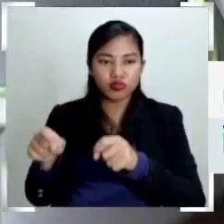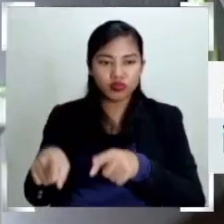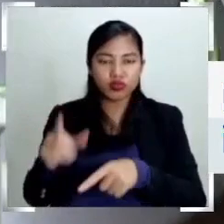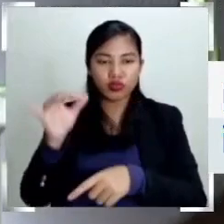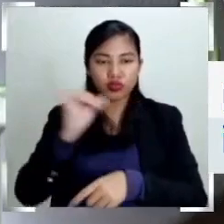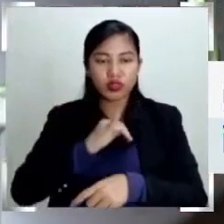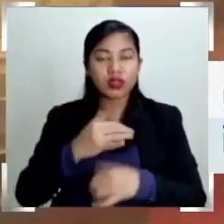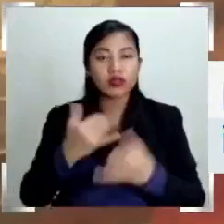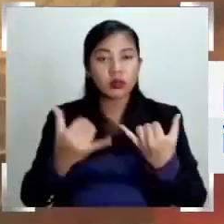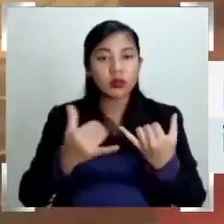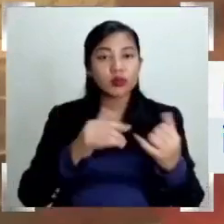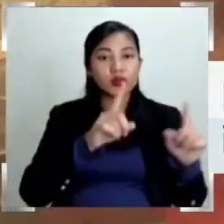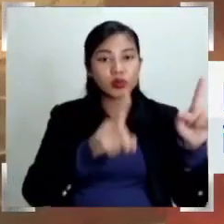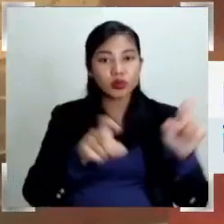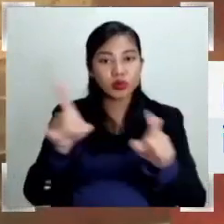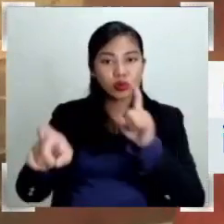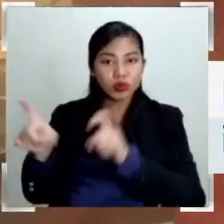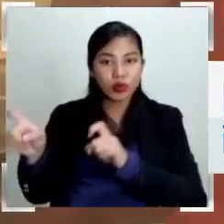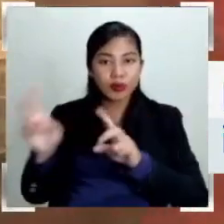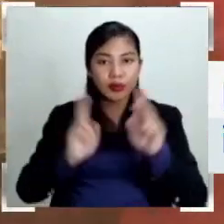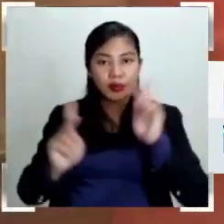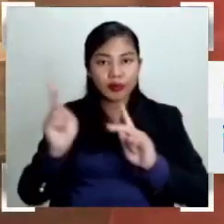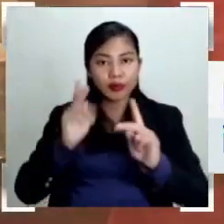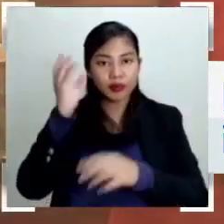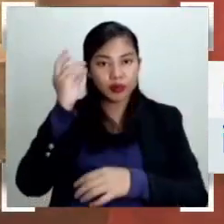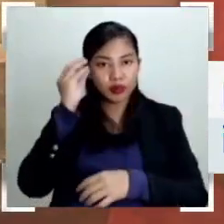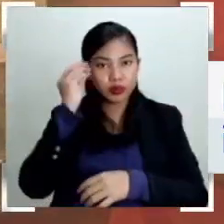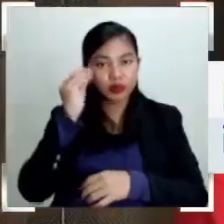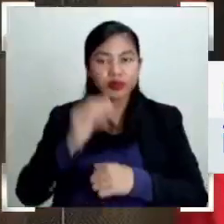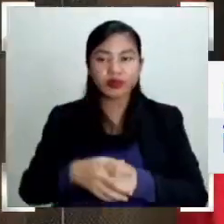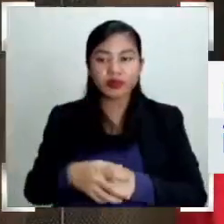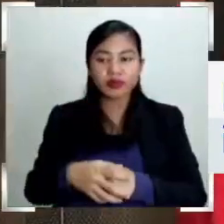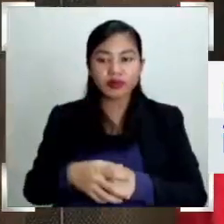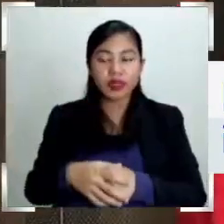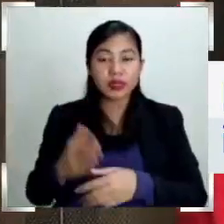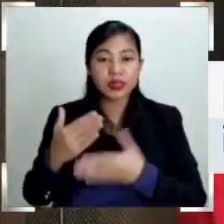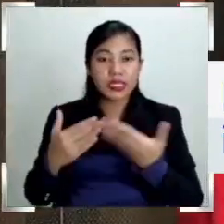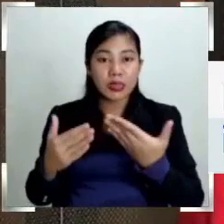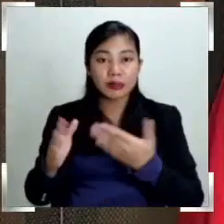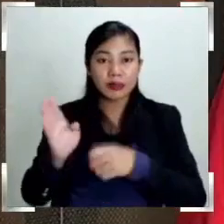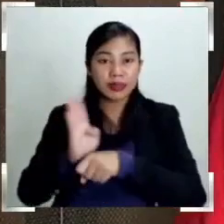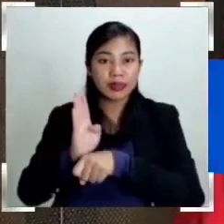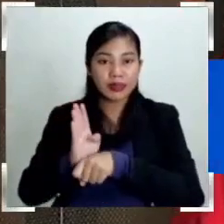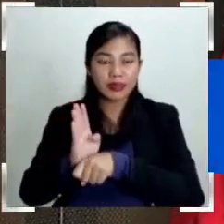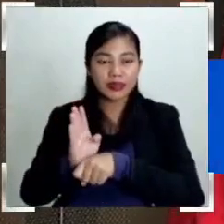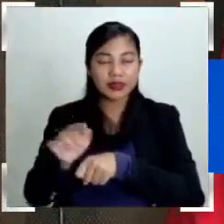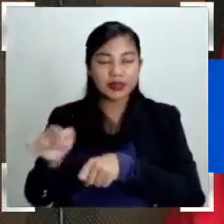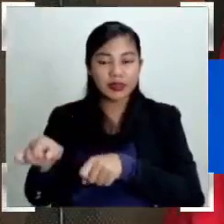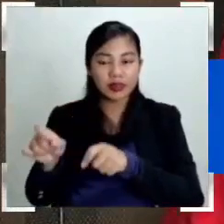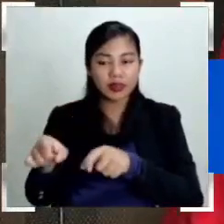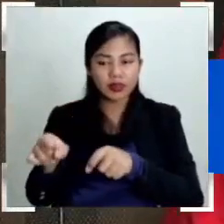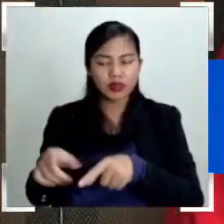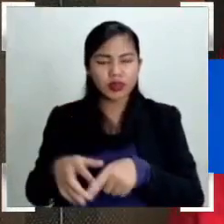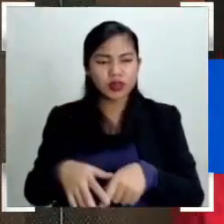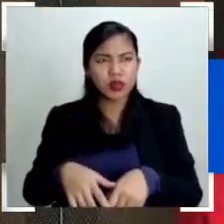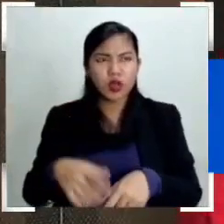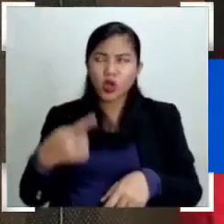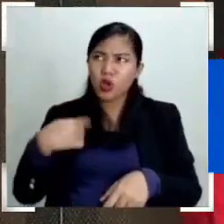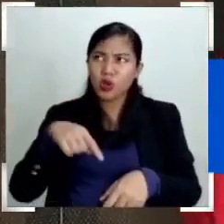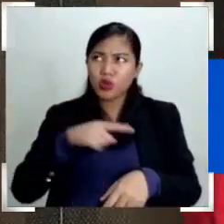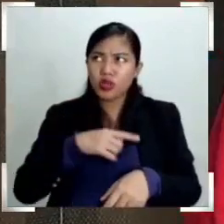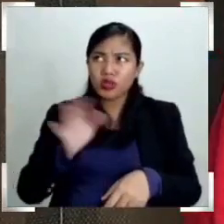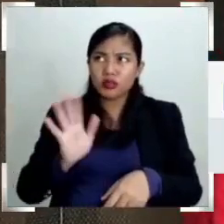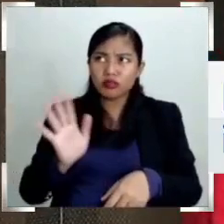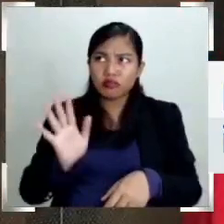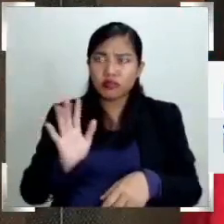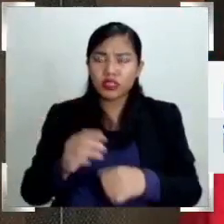naturang panukala. Ayon sa ilang nagtitinda ng alak, hindi po kami nagbibinta ng alak sa mga minor edad po. Tinitingnan muna